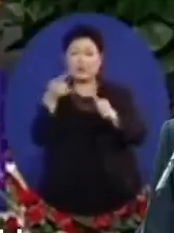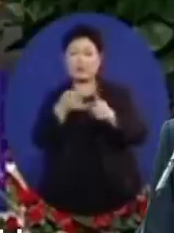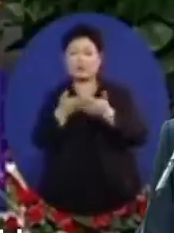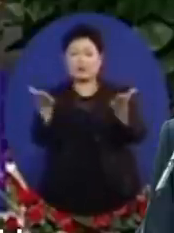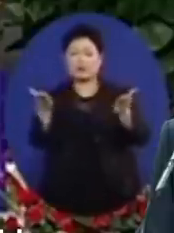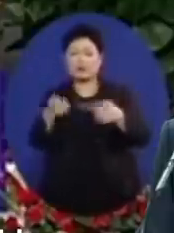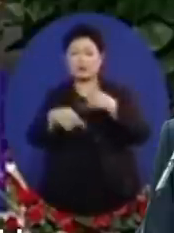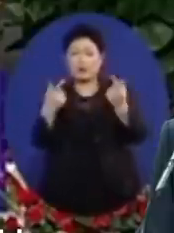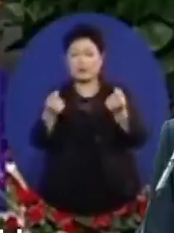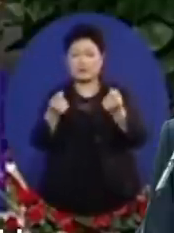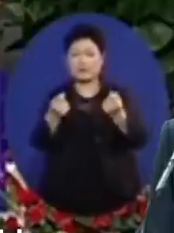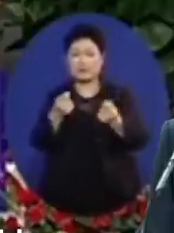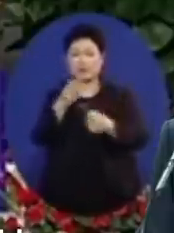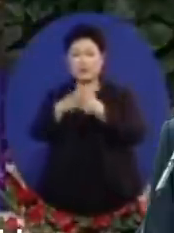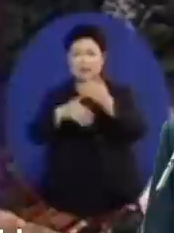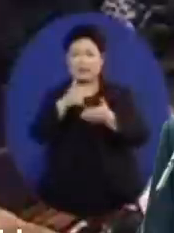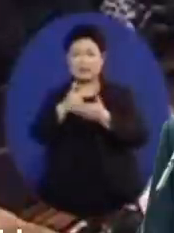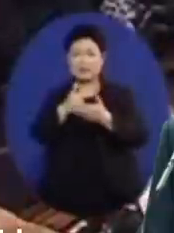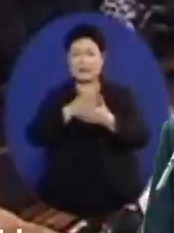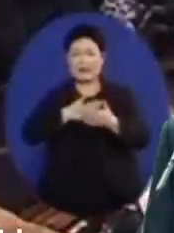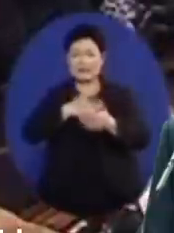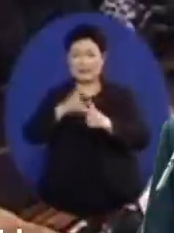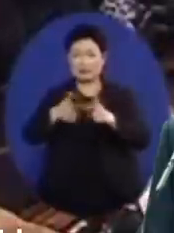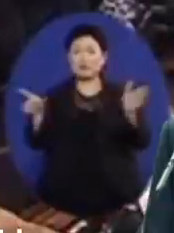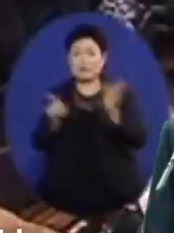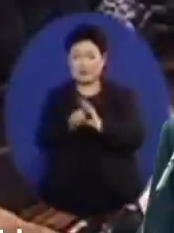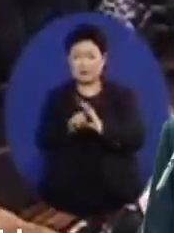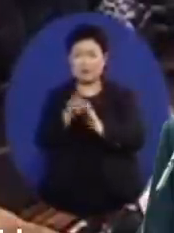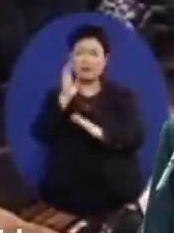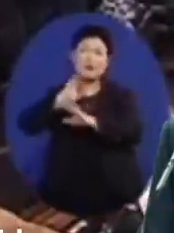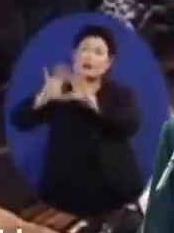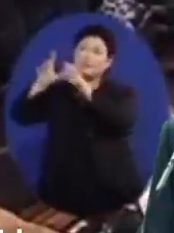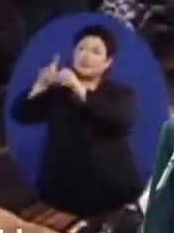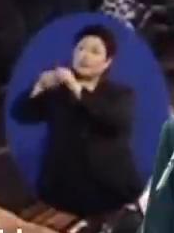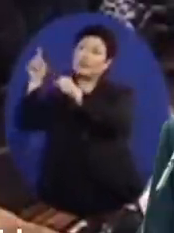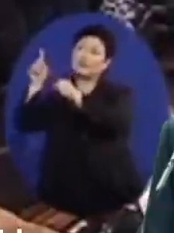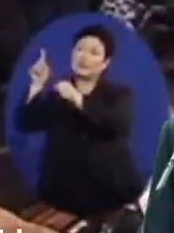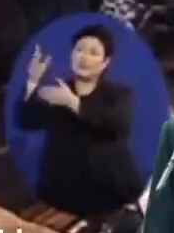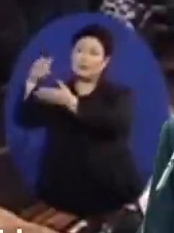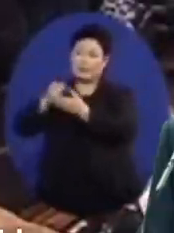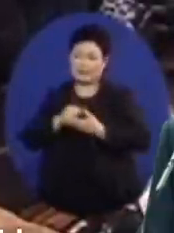나는 예수 믿고 천국 열쇠를 받았다.